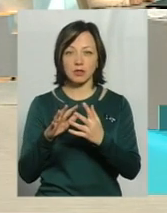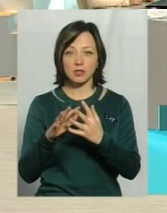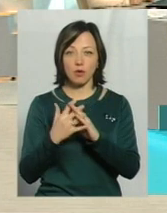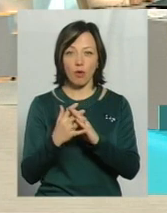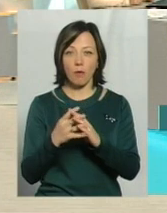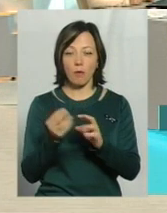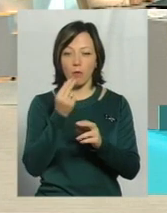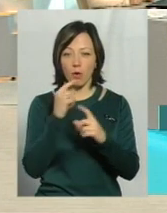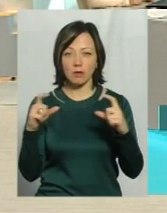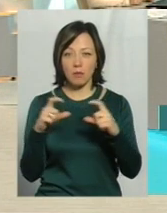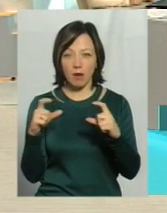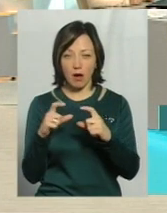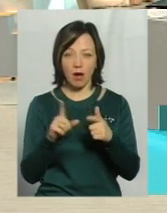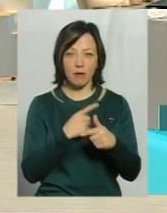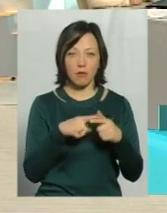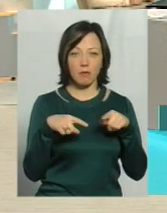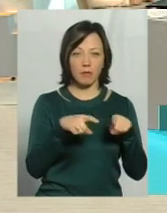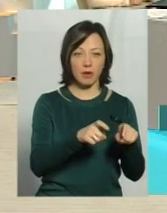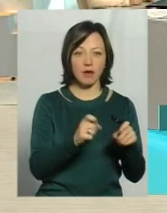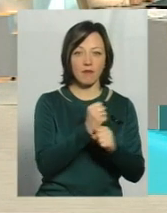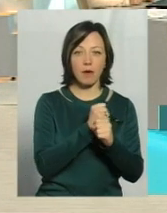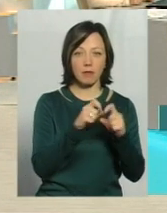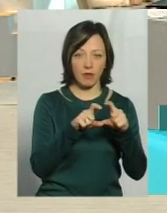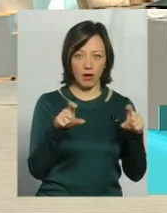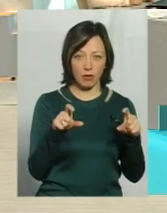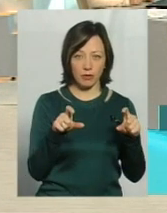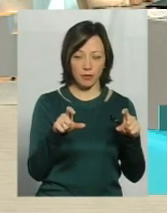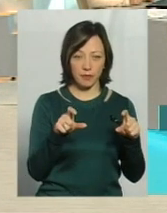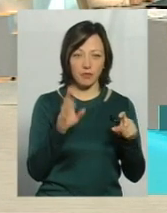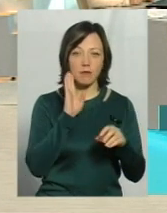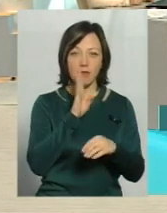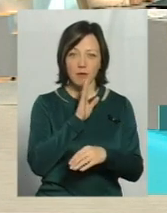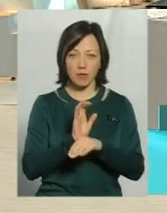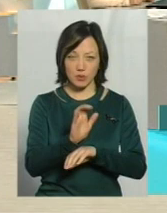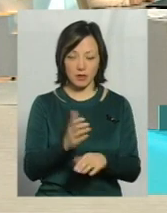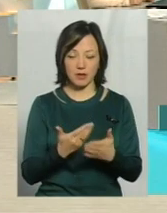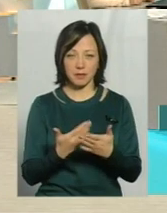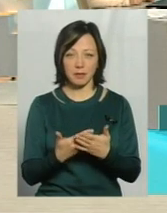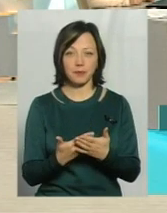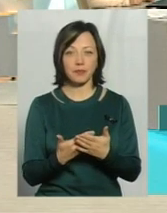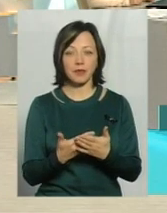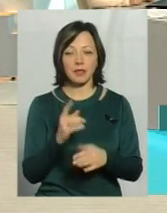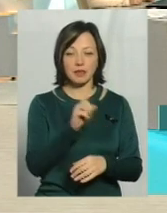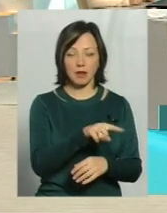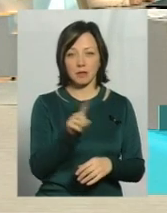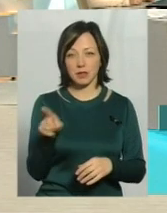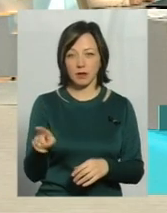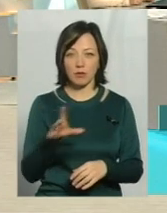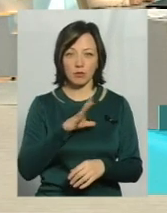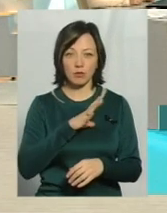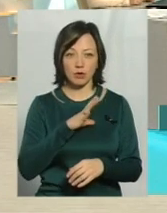продмагу, або бігали в аптеку, якщо мами посилали, значить, і там були